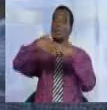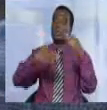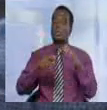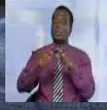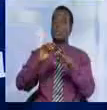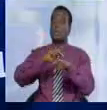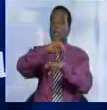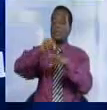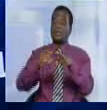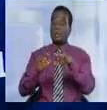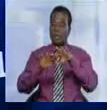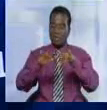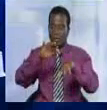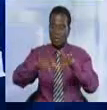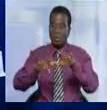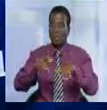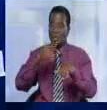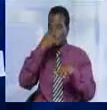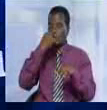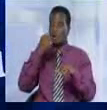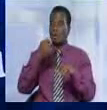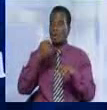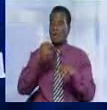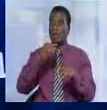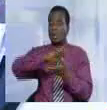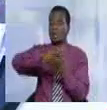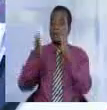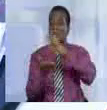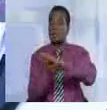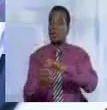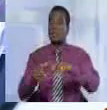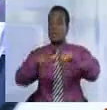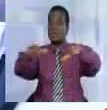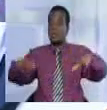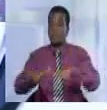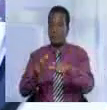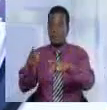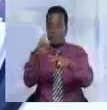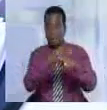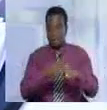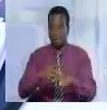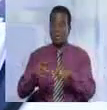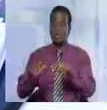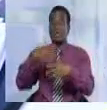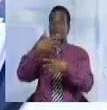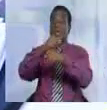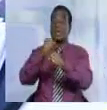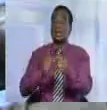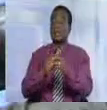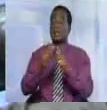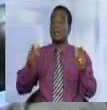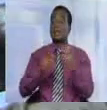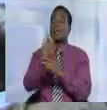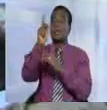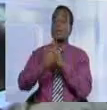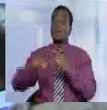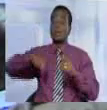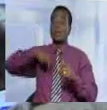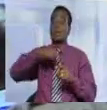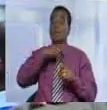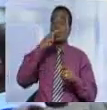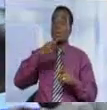national d'études techniques et de développement, le BNET, est devenu la source de suivi et de conception des grands projets de l'État. Nous sommes